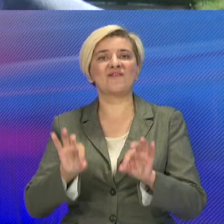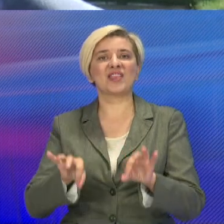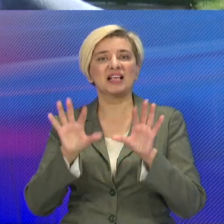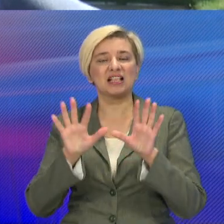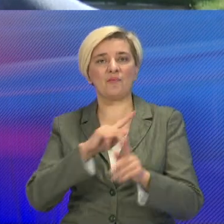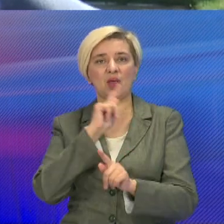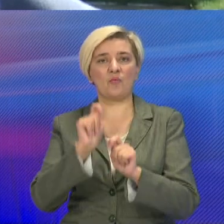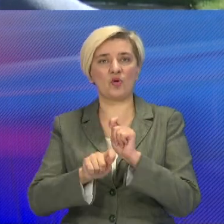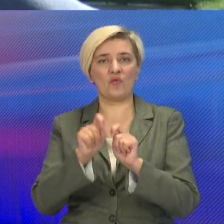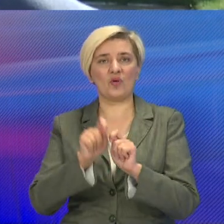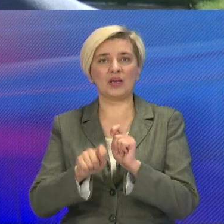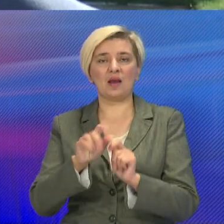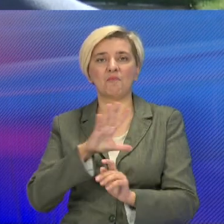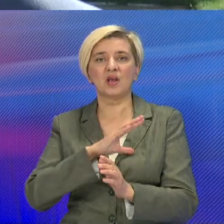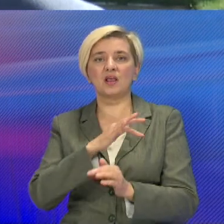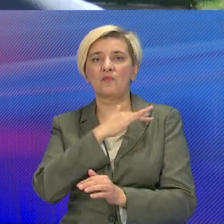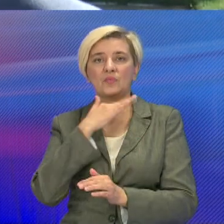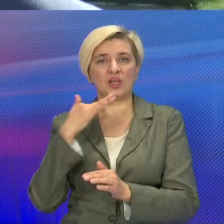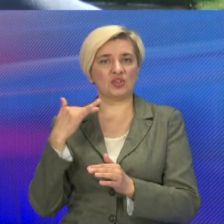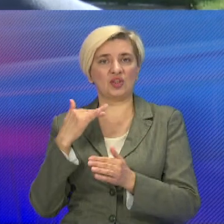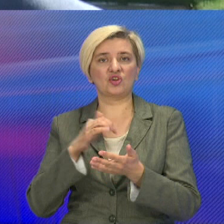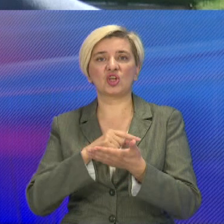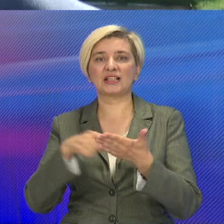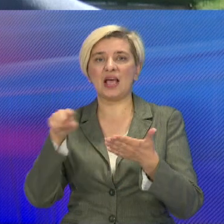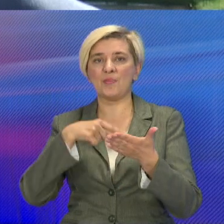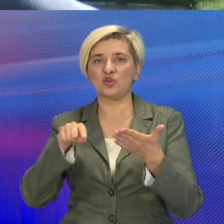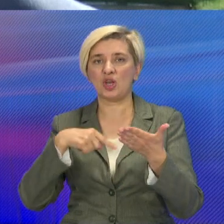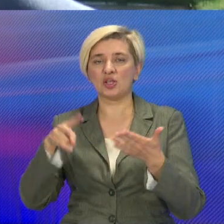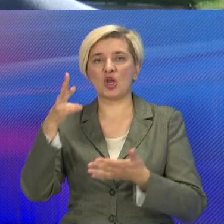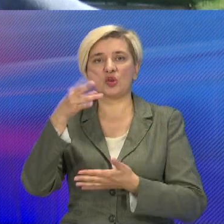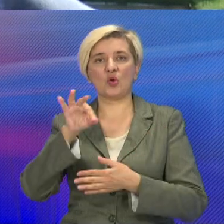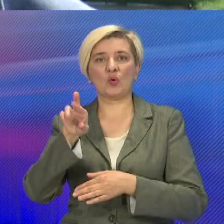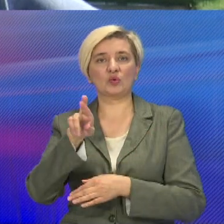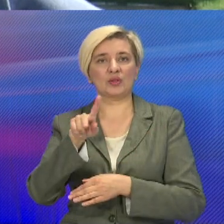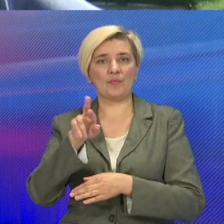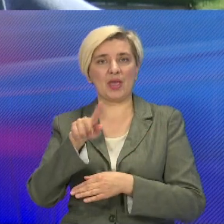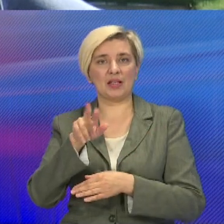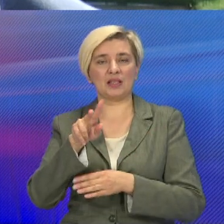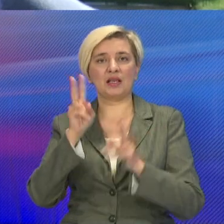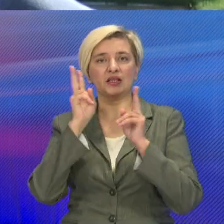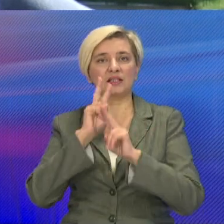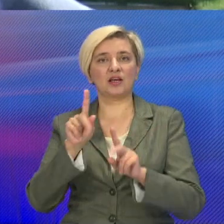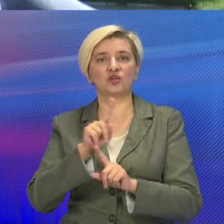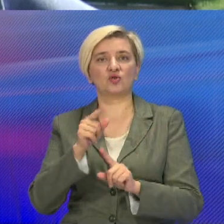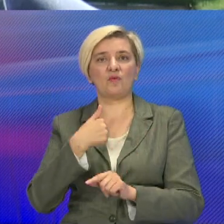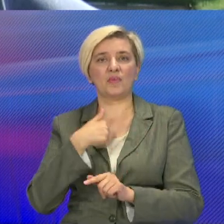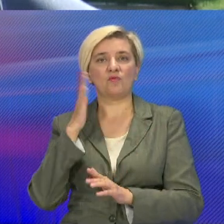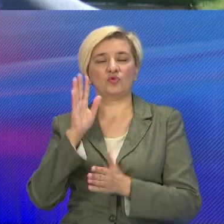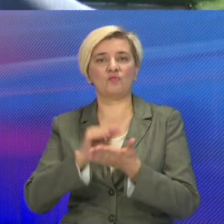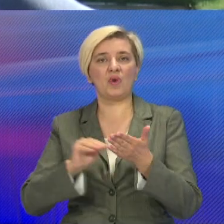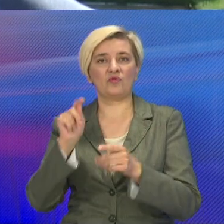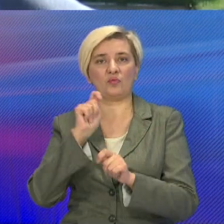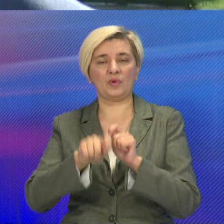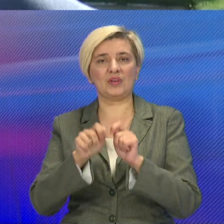было достаточно замечаний, но с пятницы, не зная, что мы перепроверим, они сделали